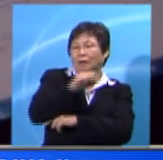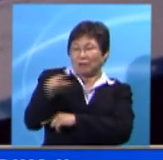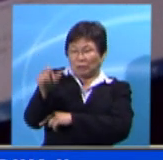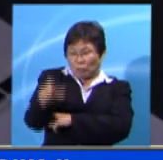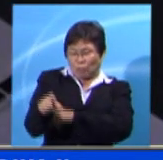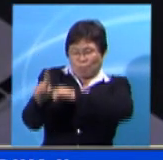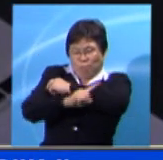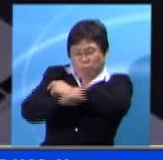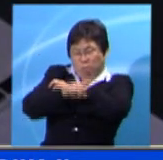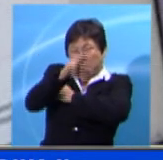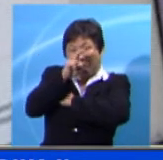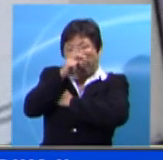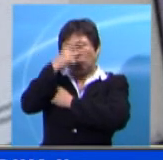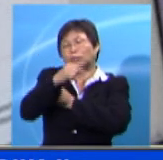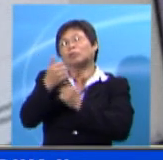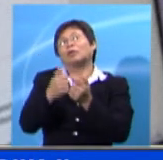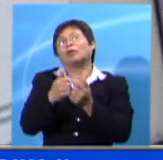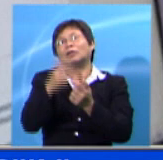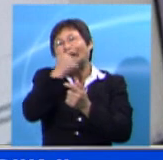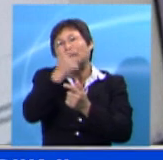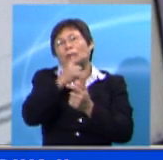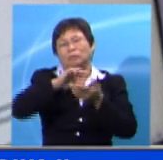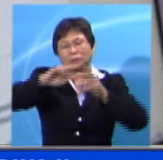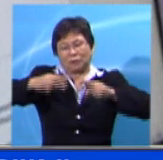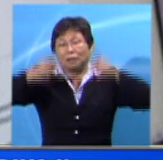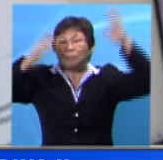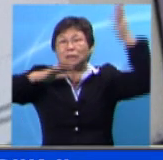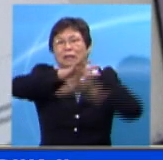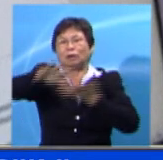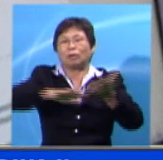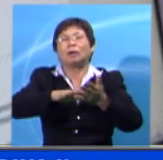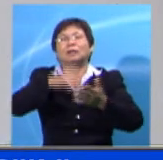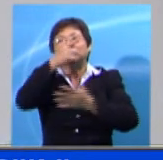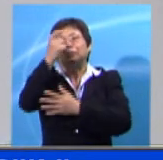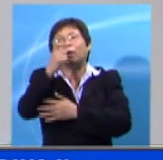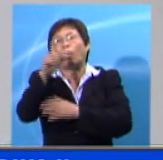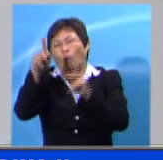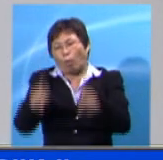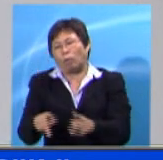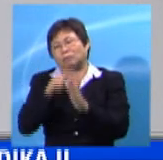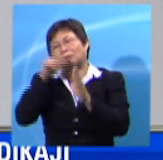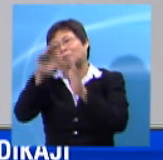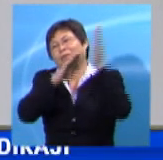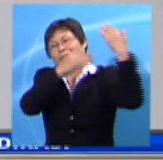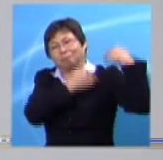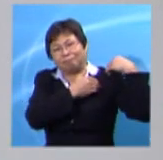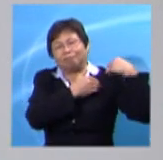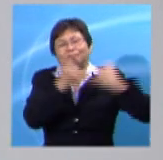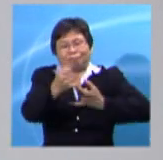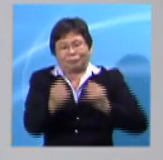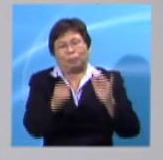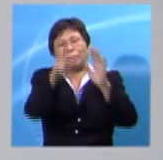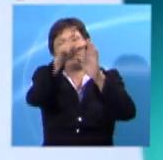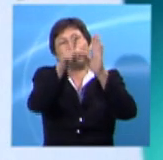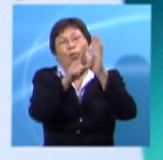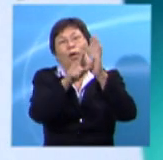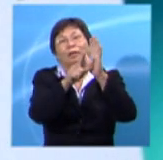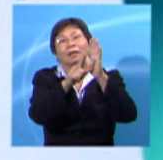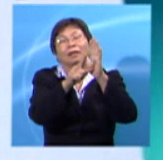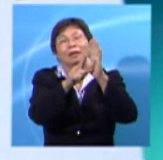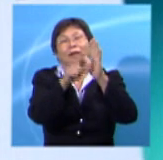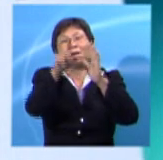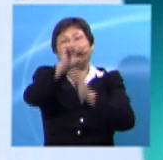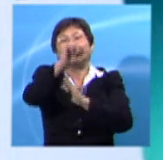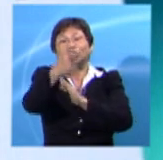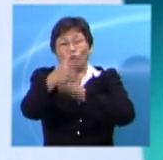tegap untuk mengelakkan negara huruara ekoran perbuatan tidak bertanggungjawab jabatan peguam negara kini sedang